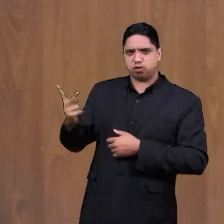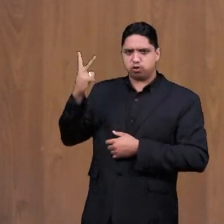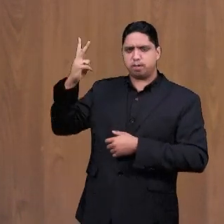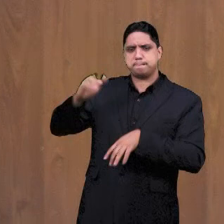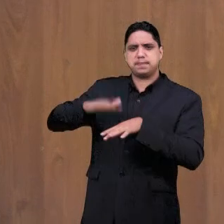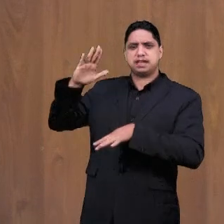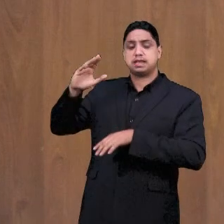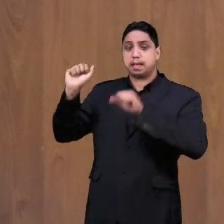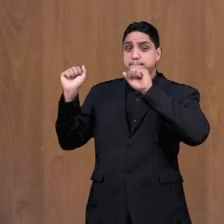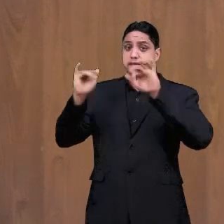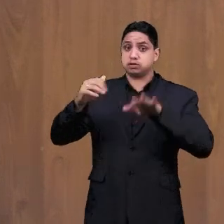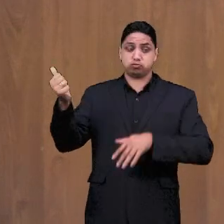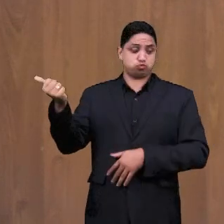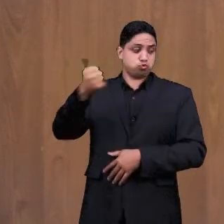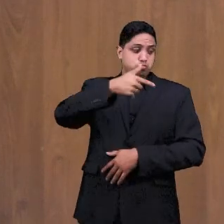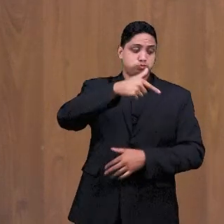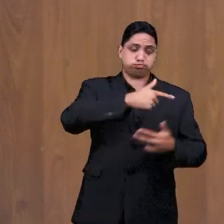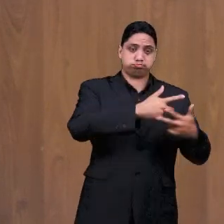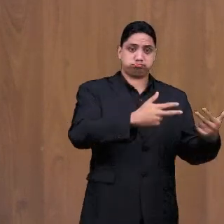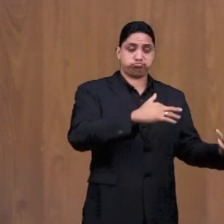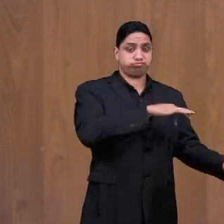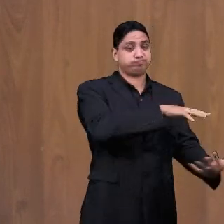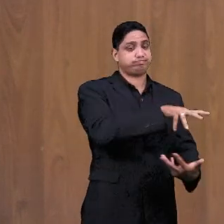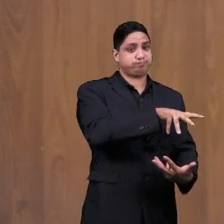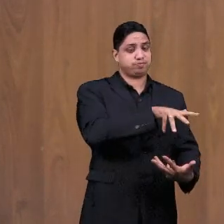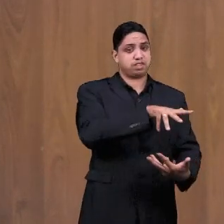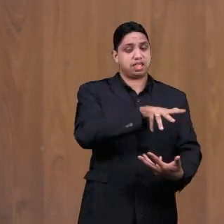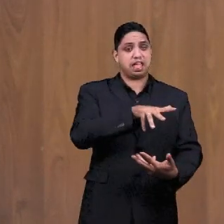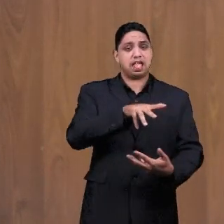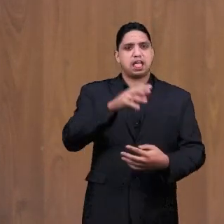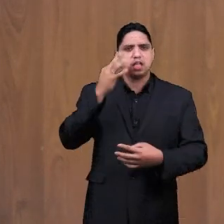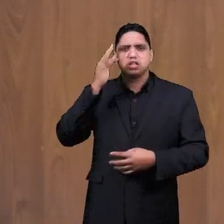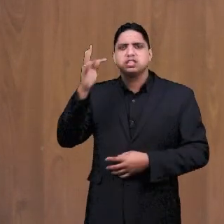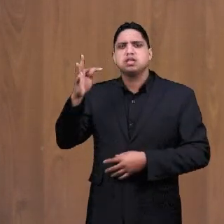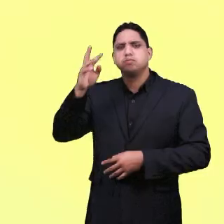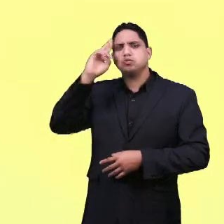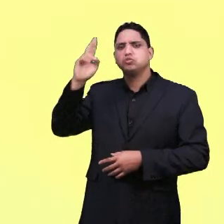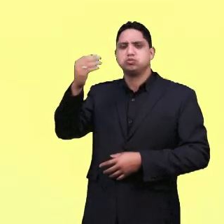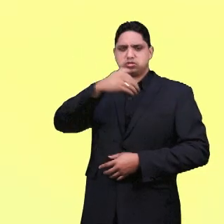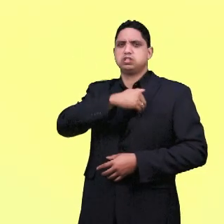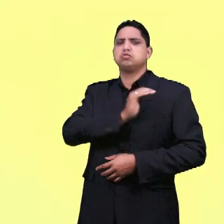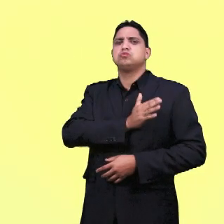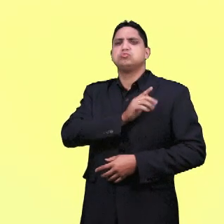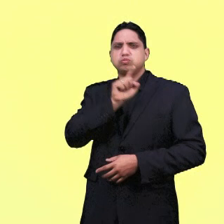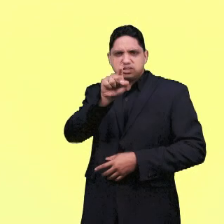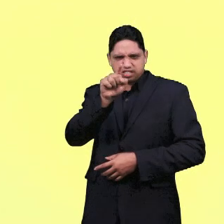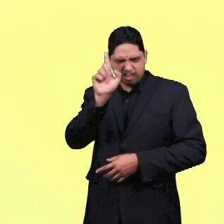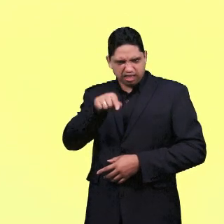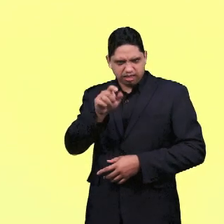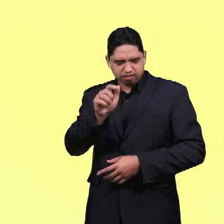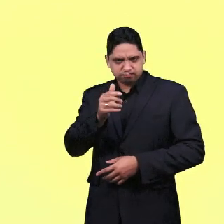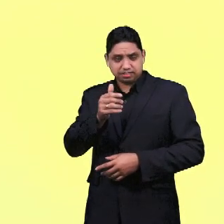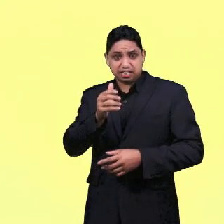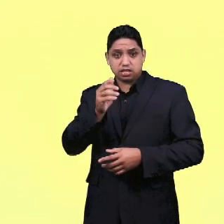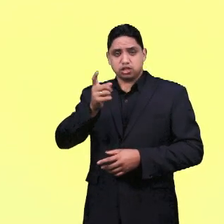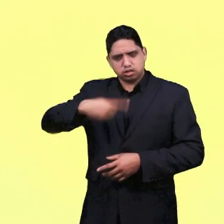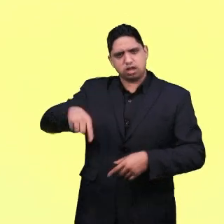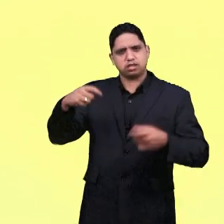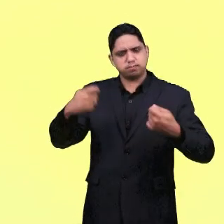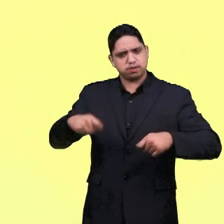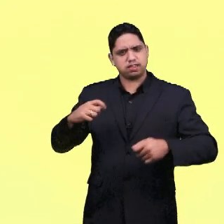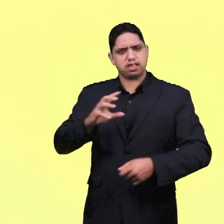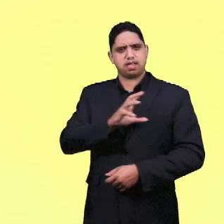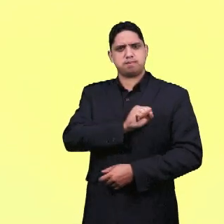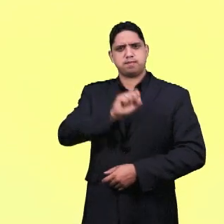bénédiction du Seigneur que les choses de ce monde. La crainte du Seigneur est dans votre cœur. Nous allons aimer à Dieu plus que tout